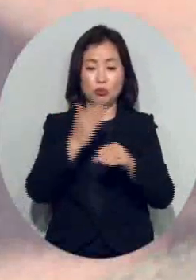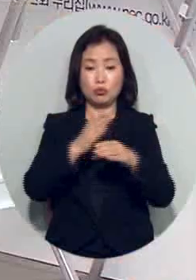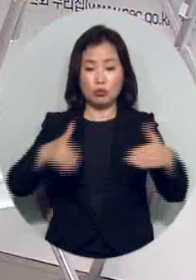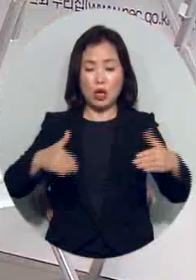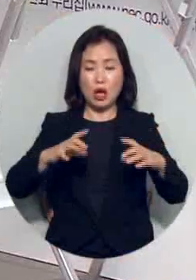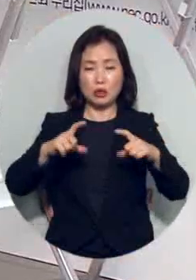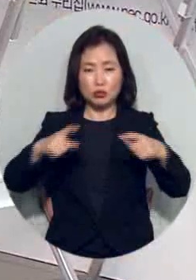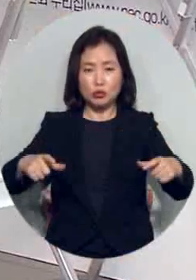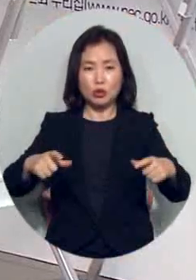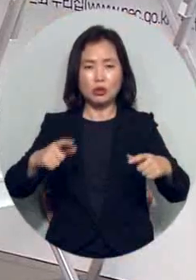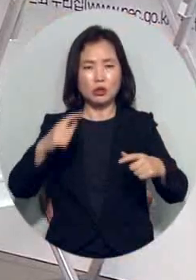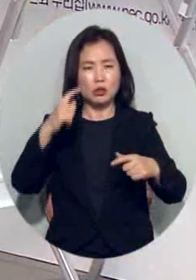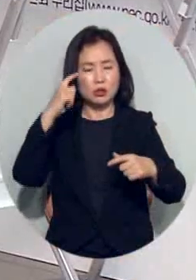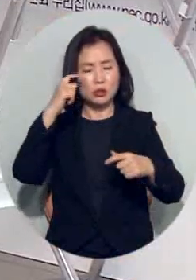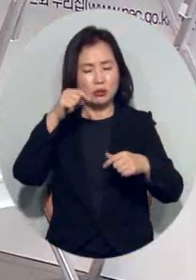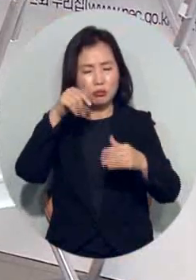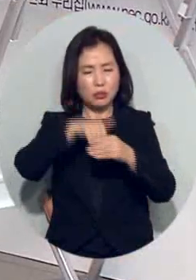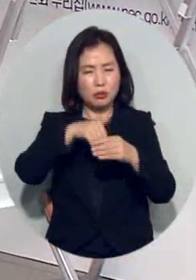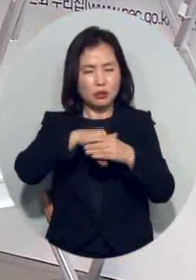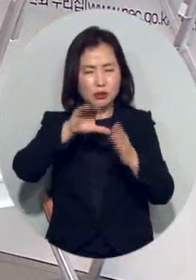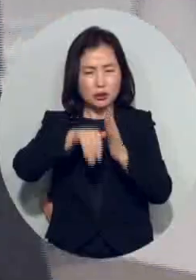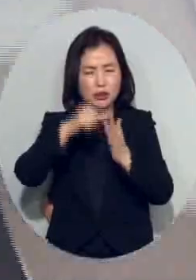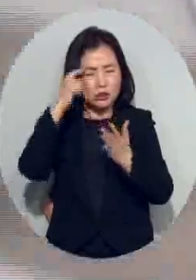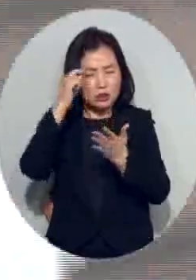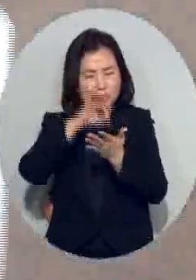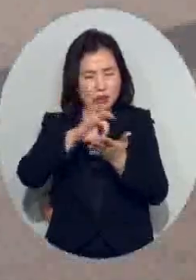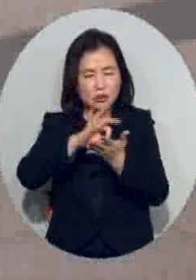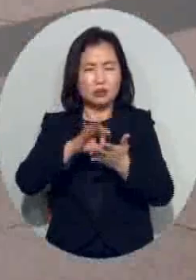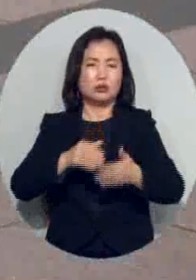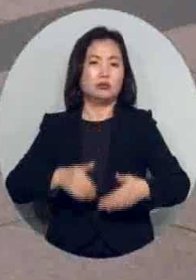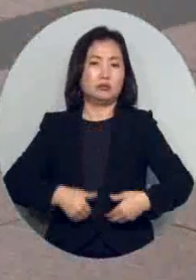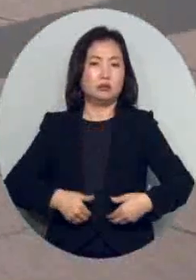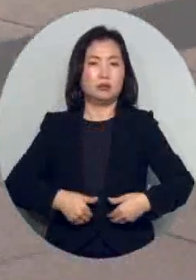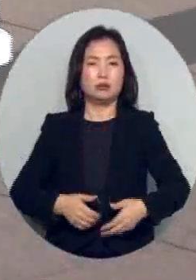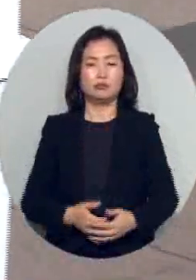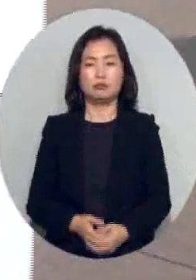선택 또 필요합니다 mbc 뉴스 김철우 입니다